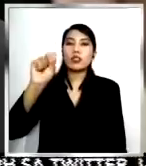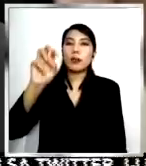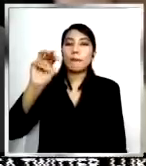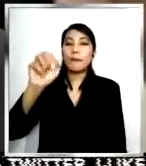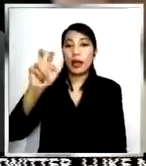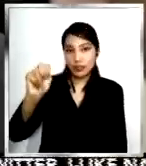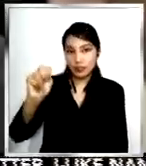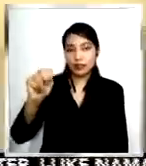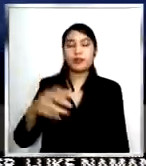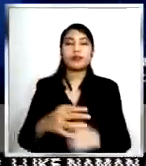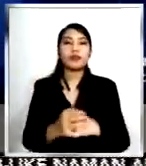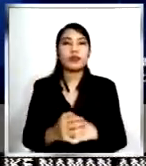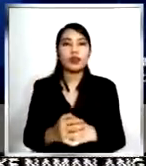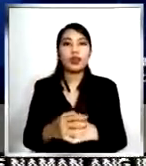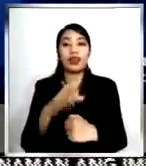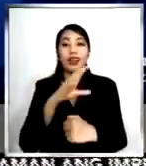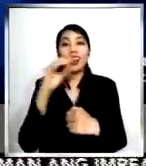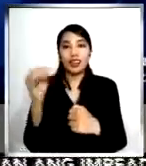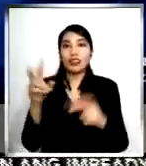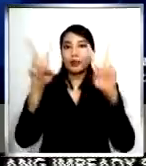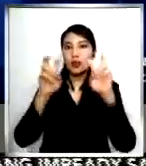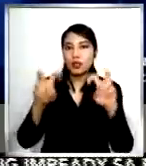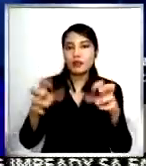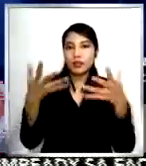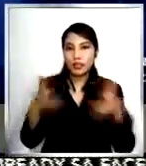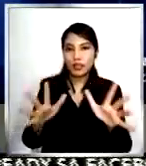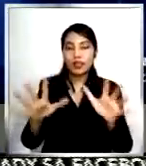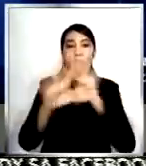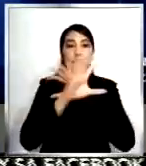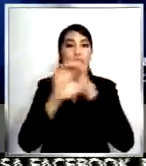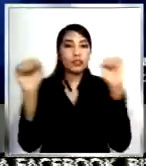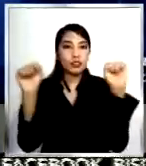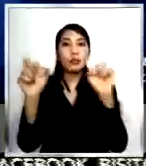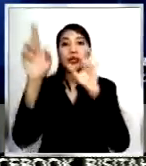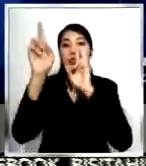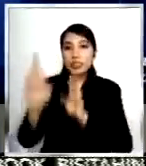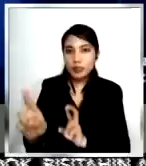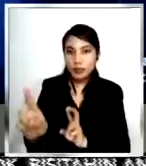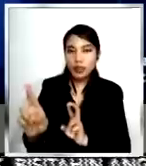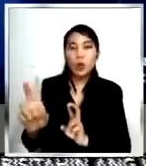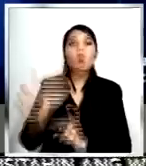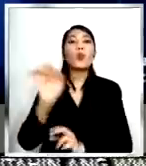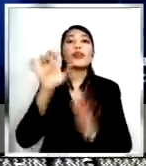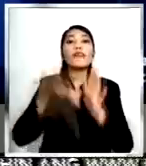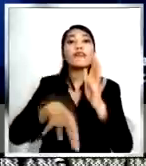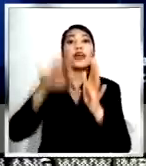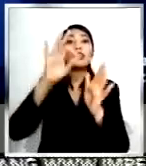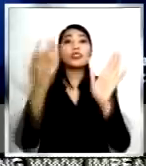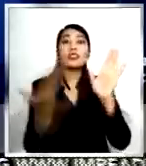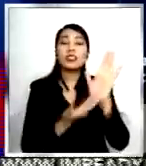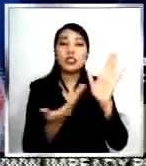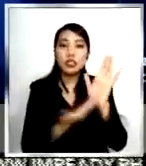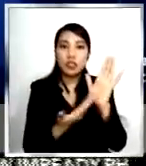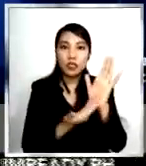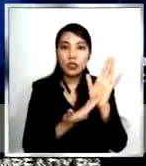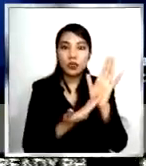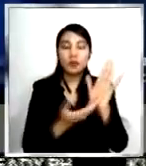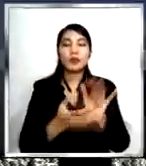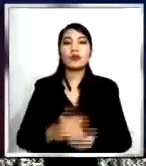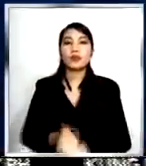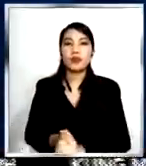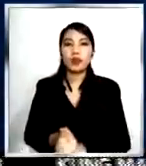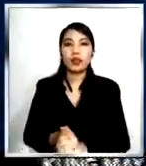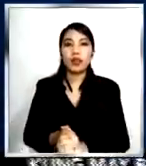Secretary Minardo Guevara. The President will respect the findings of his own task force. The President will defer to the finding of the task